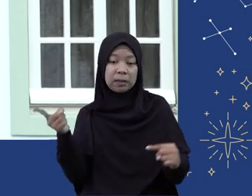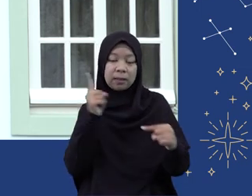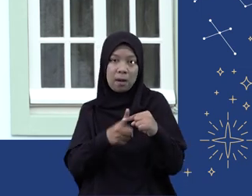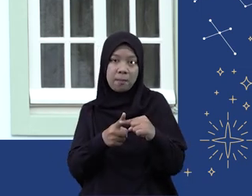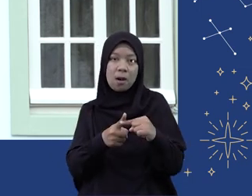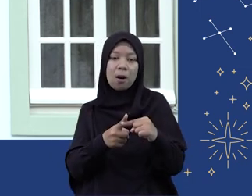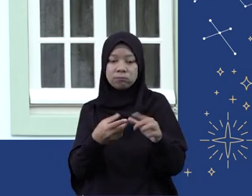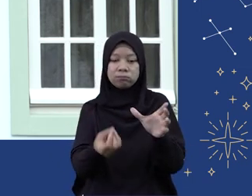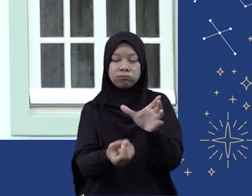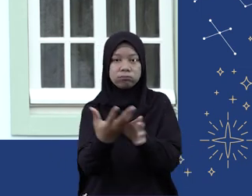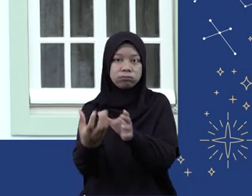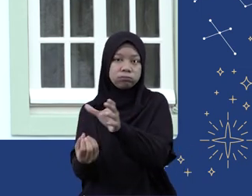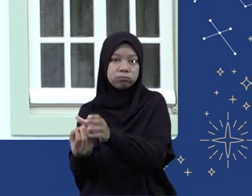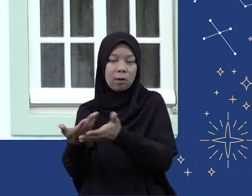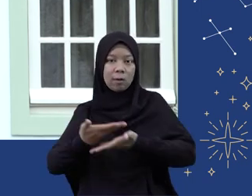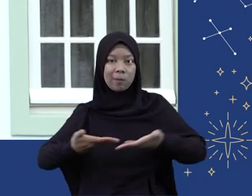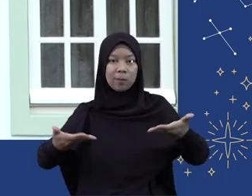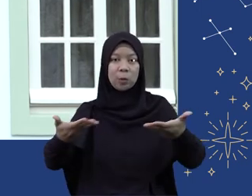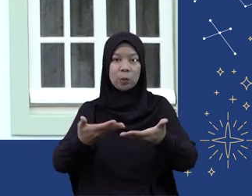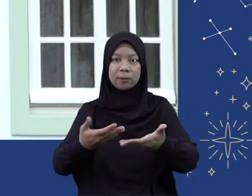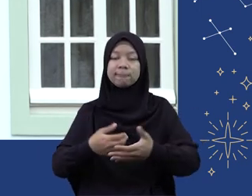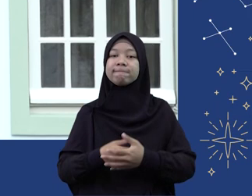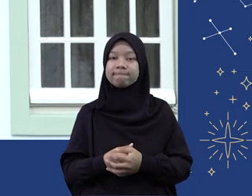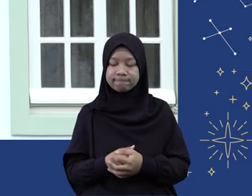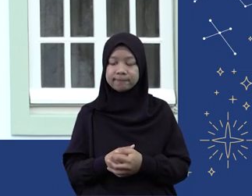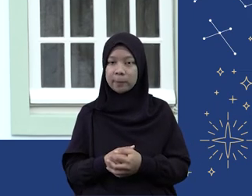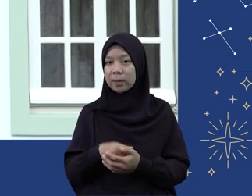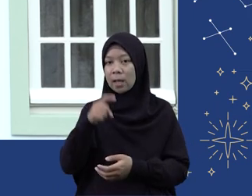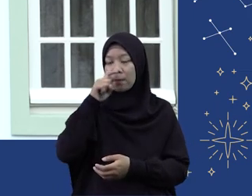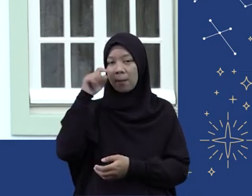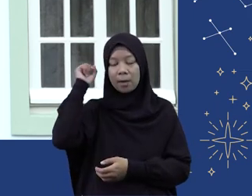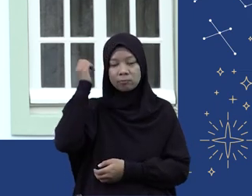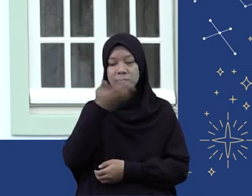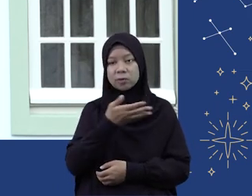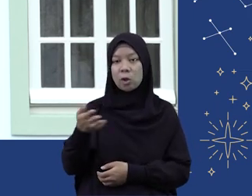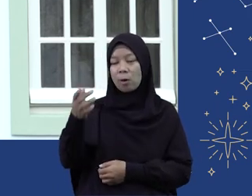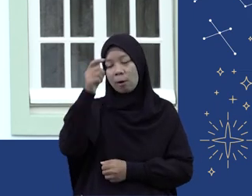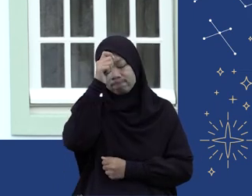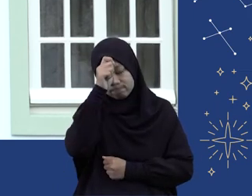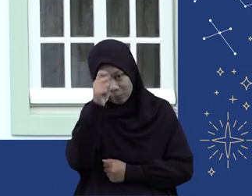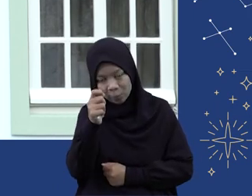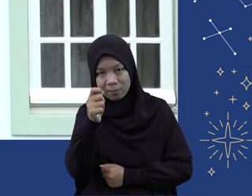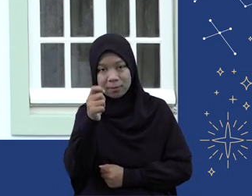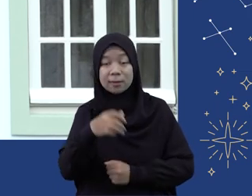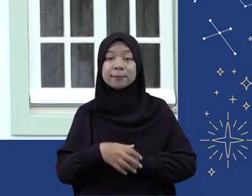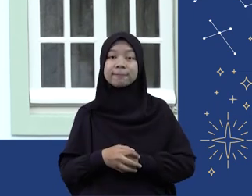lingkungan di sini Bapak Ibu yang saya hormati jadi